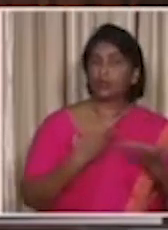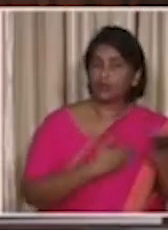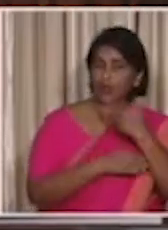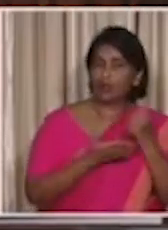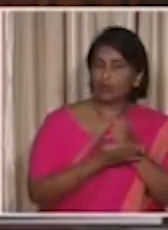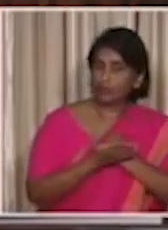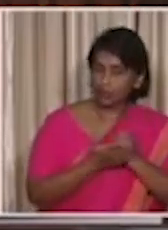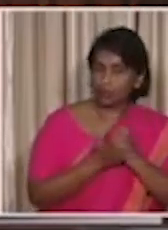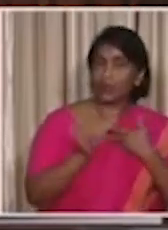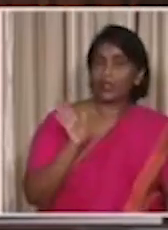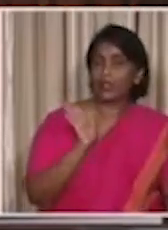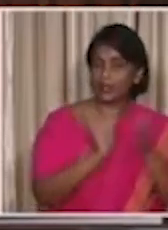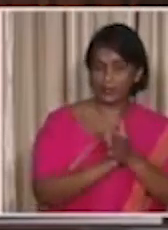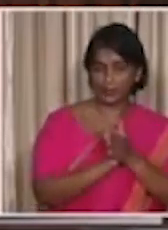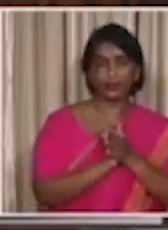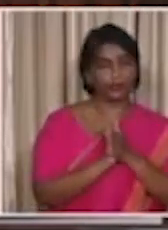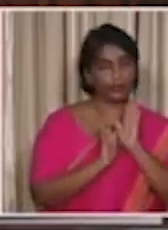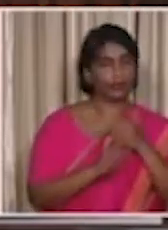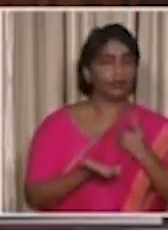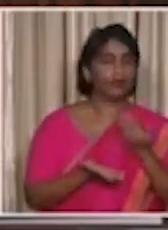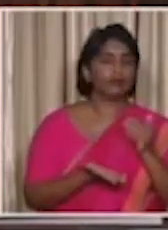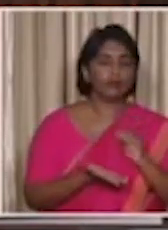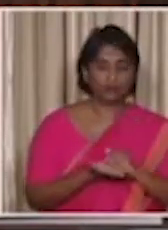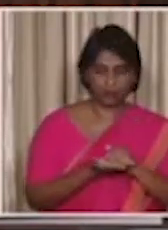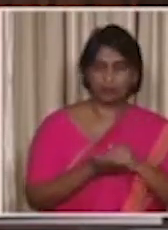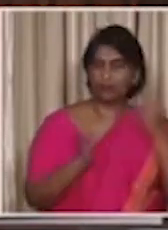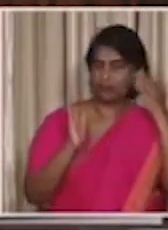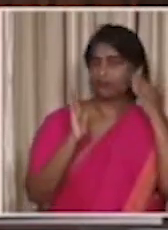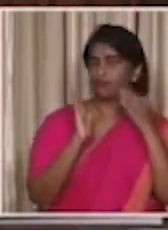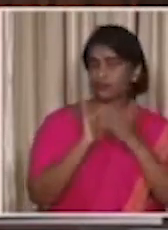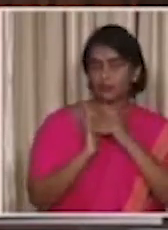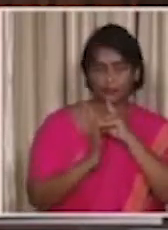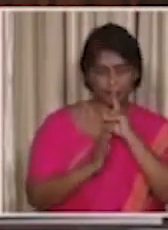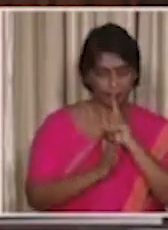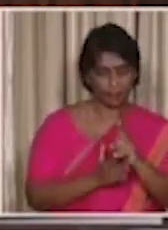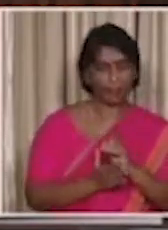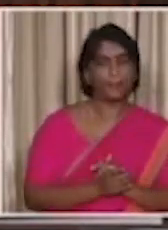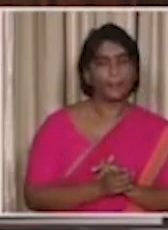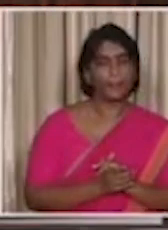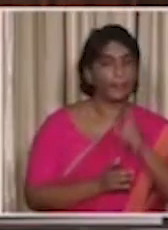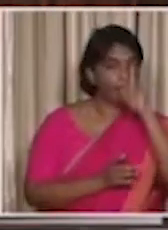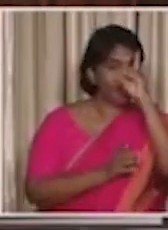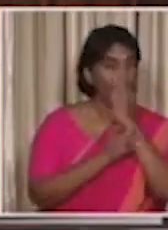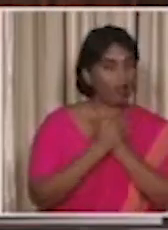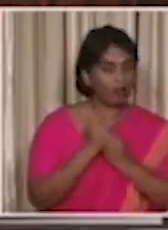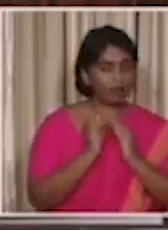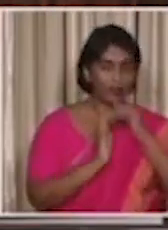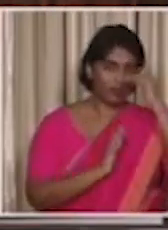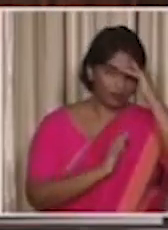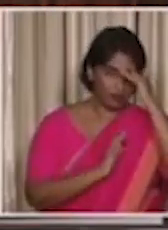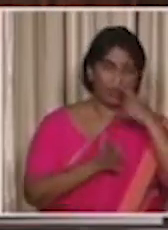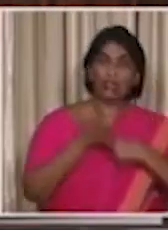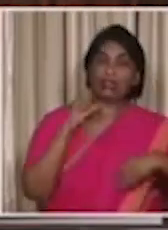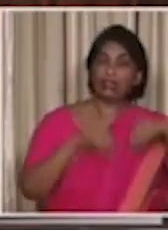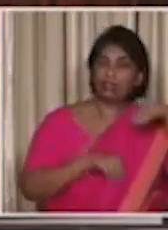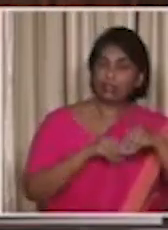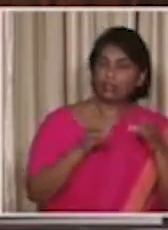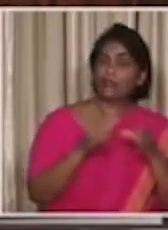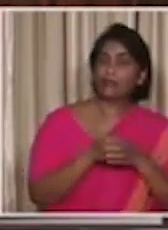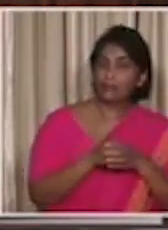සියල්ලම එකට එක්විය යුතු බව මම නැවතත් අවධාරණය කරනවා. ආගමික නායකින්, දේශපාලන